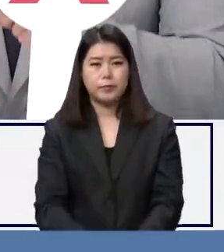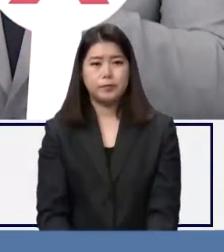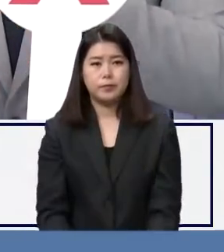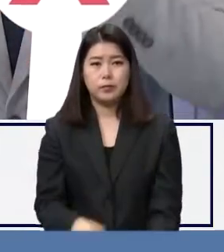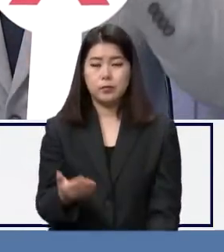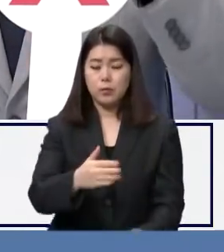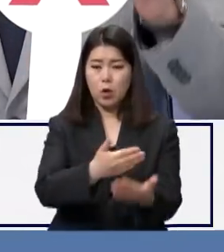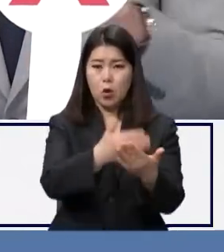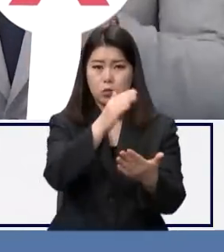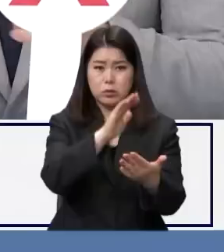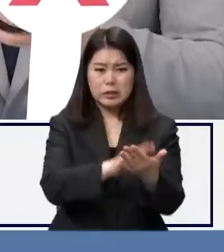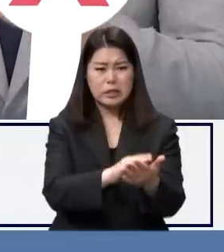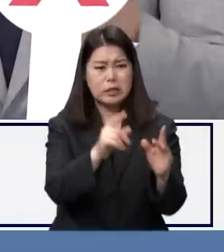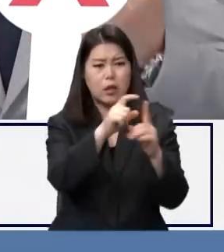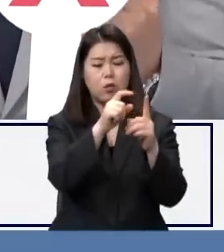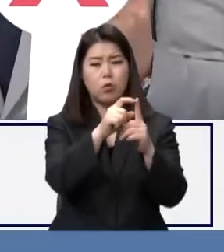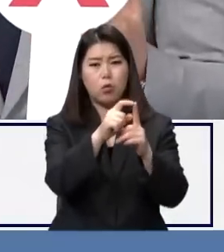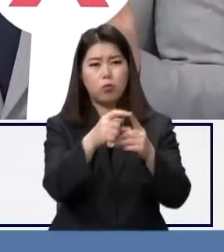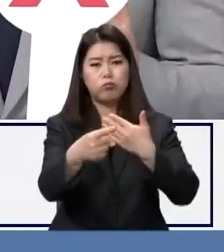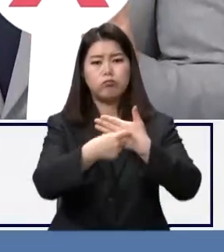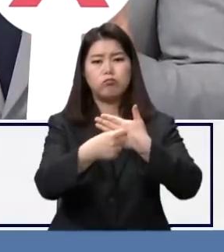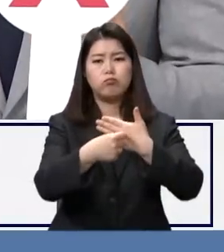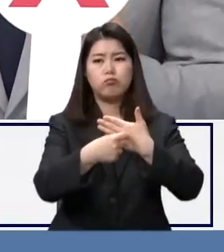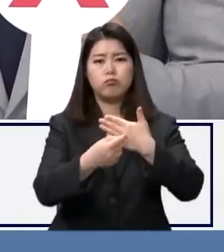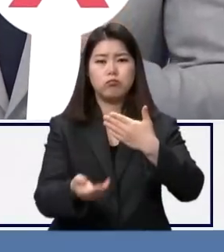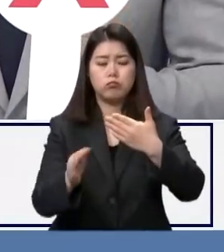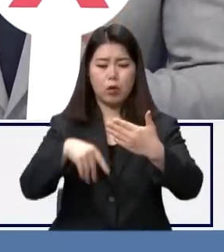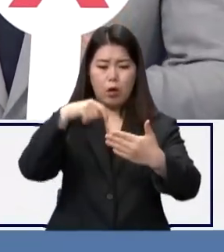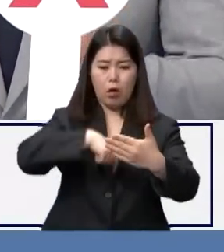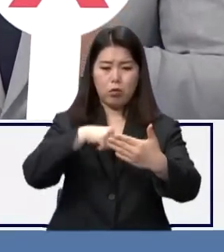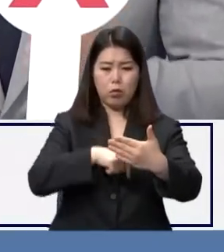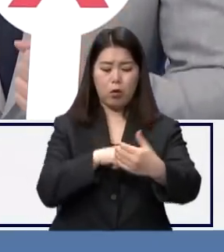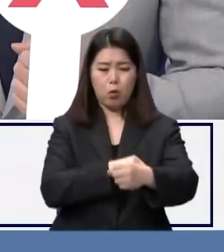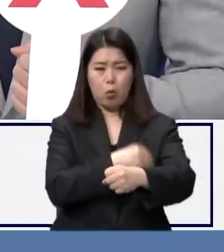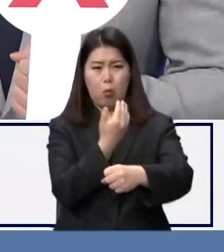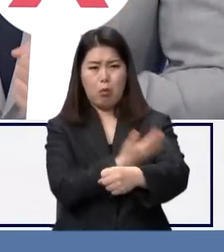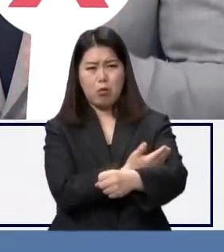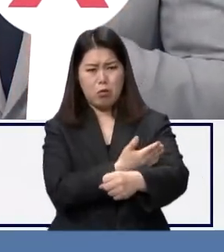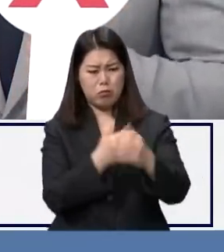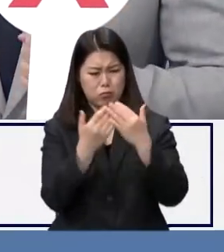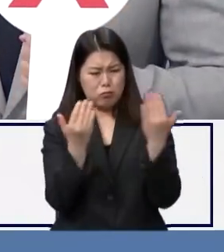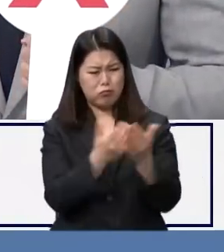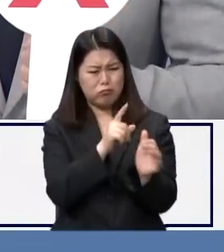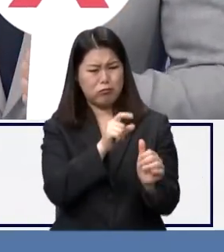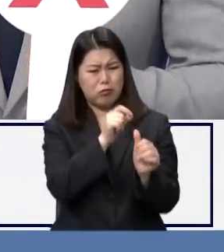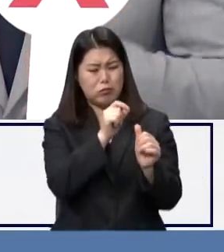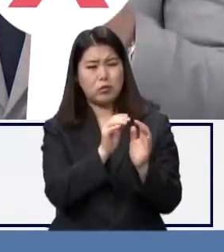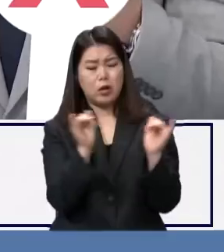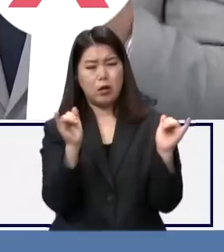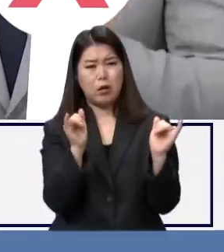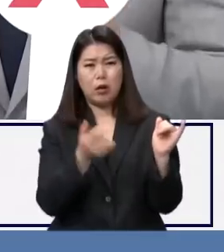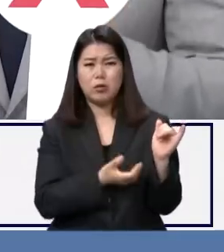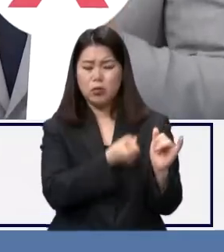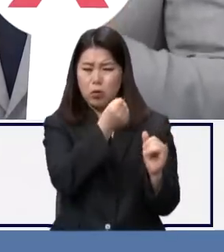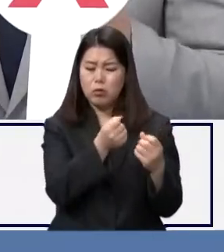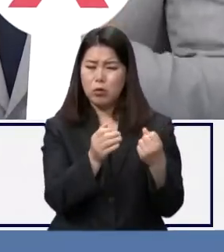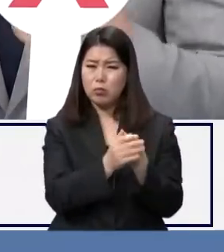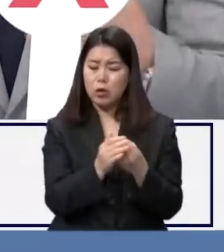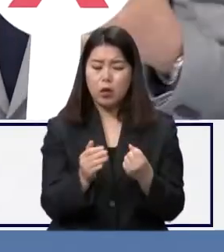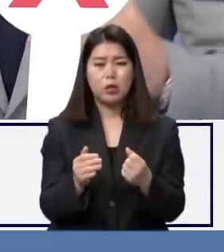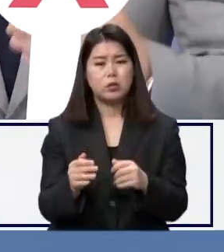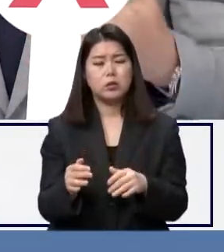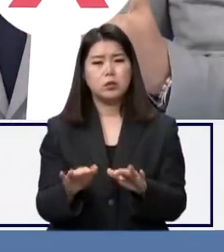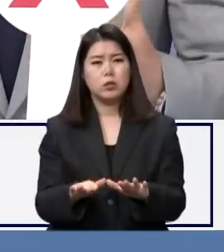그런데 혁신이란 이름은 달아놓고 가면은 씌워놨는데 여전히 권력을 선출직 갖고 있으니까 이재명 마음대로 한다 혹은 대표